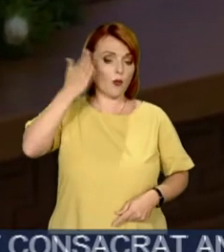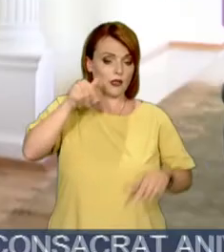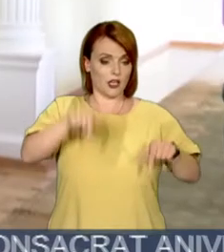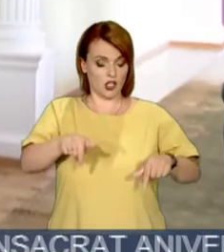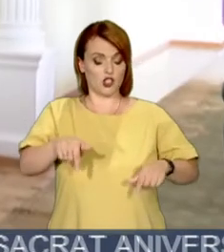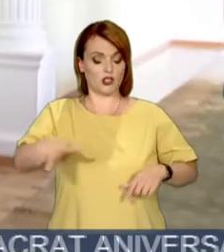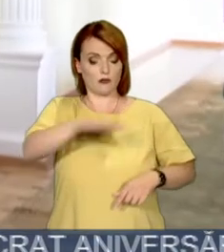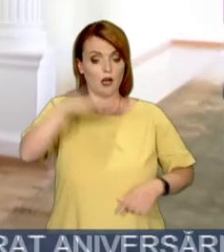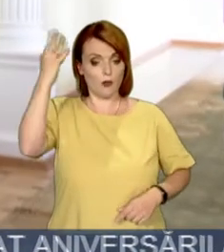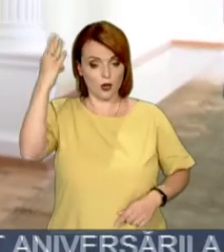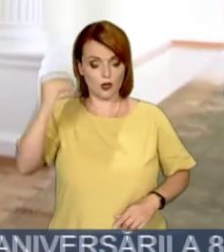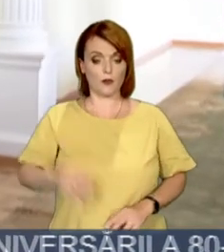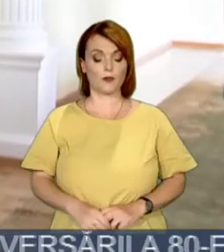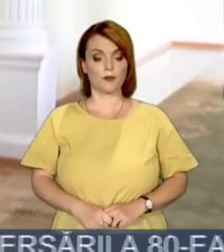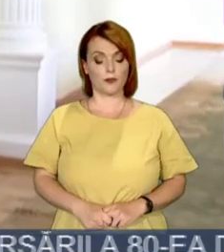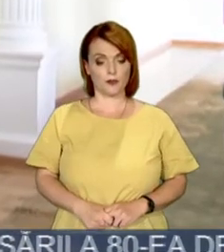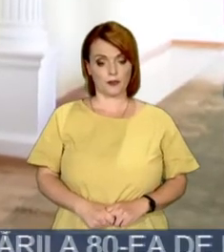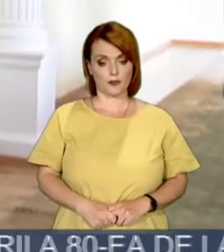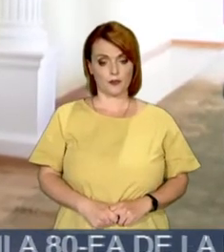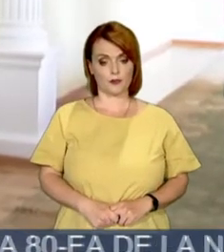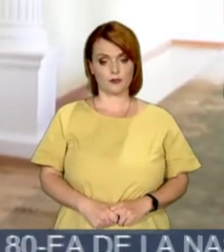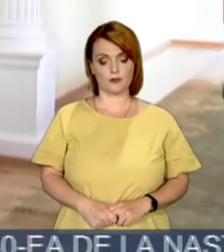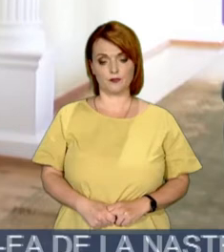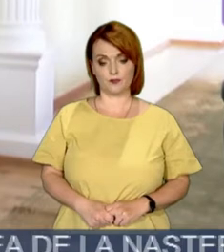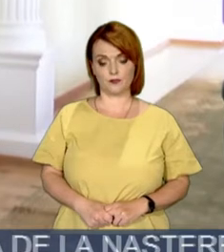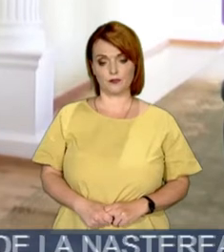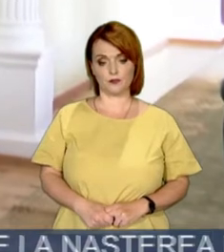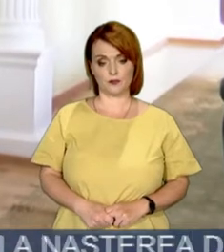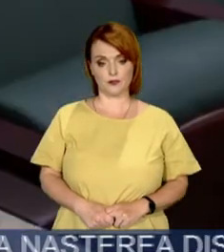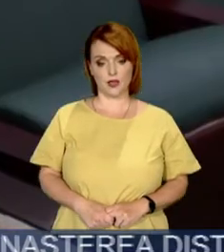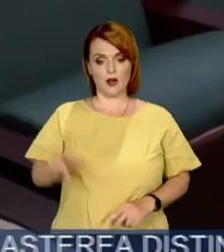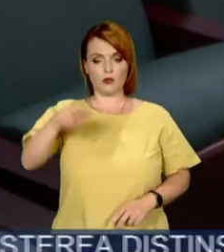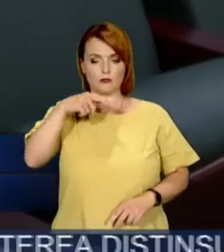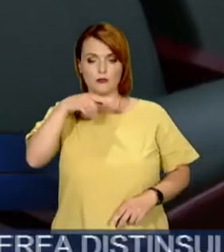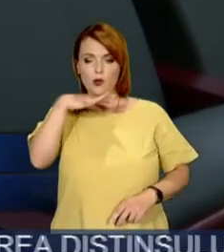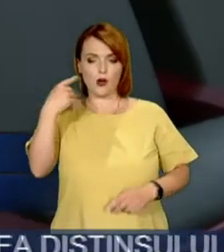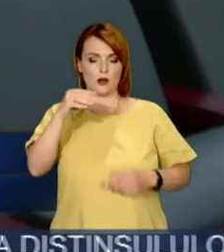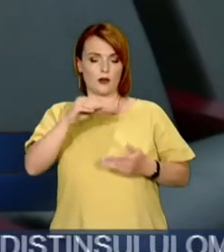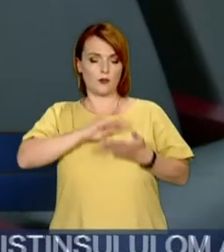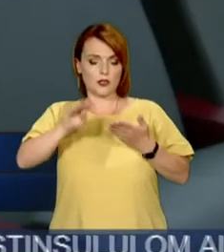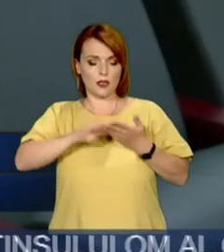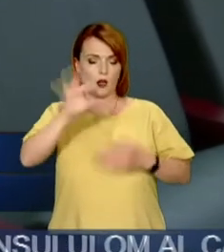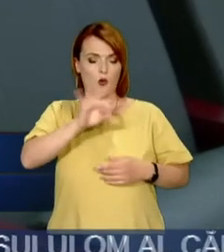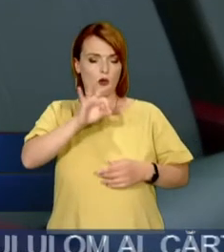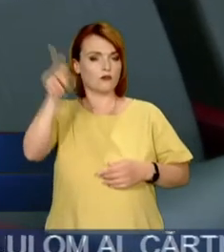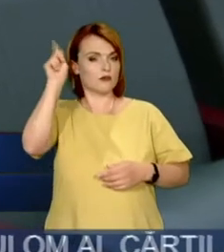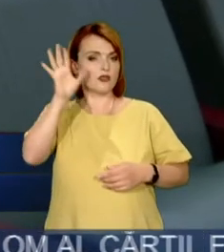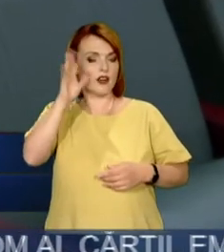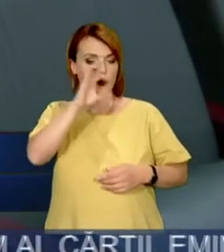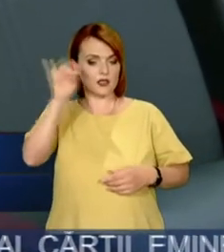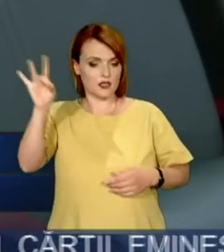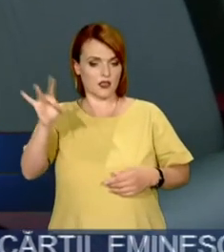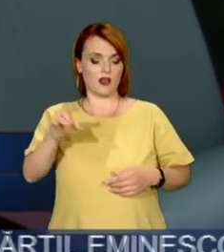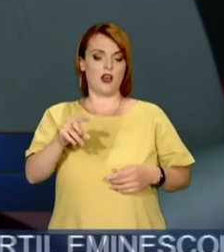unui dogmatism și primitivism lingvistic de tristă amintire sovietică. Domnul Mihai Cimpoi este permanent o sursă